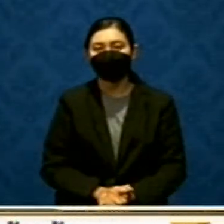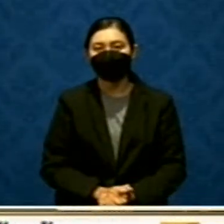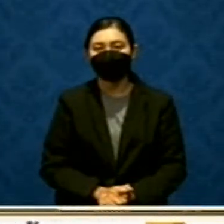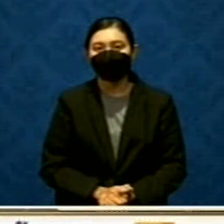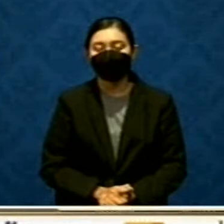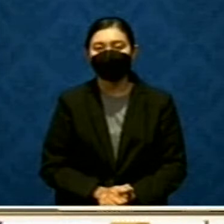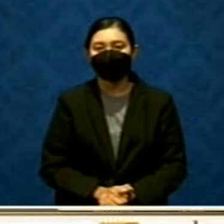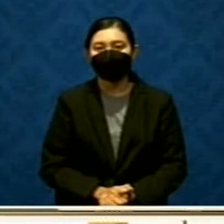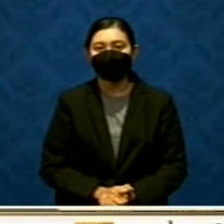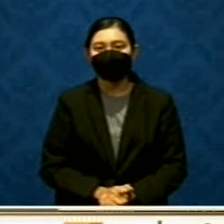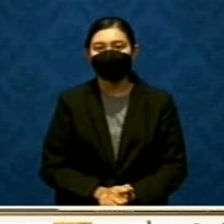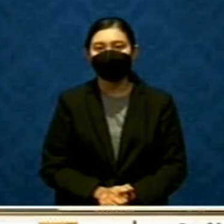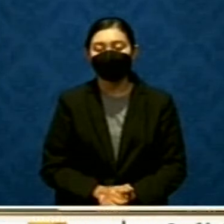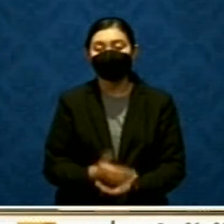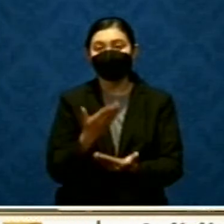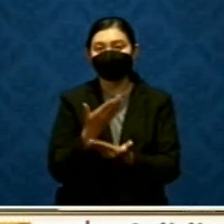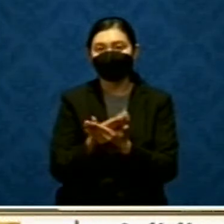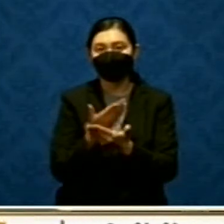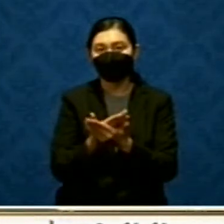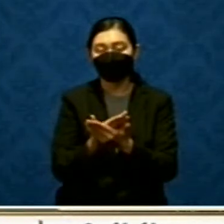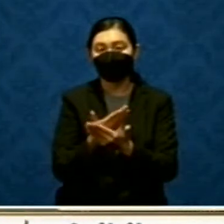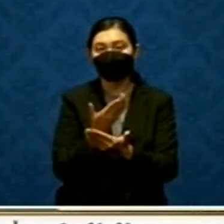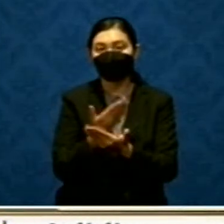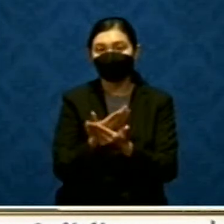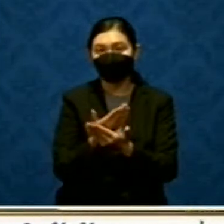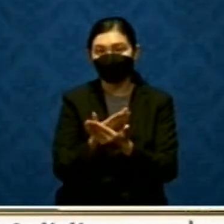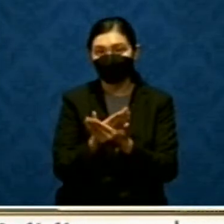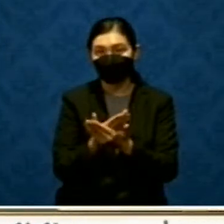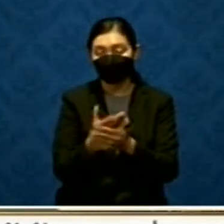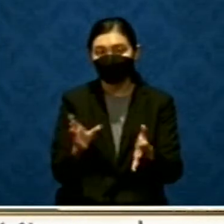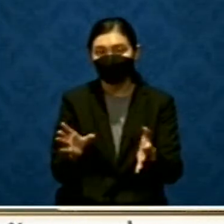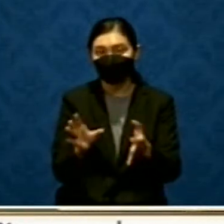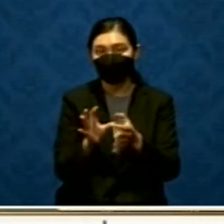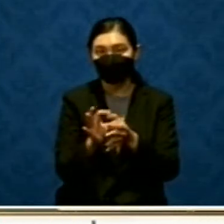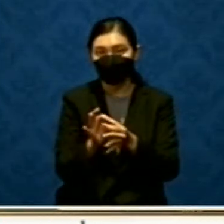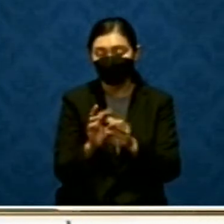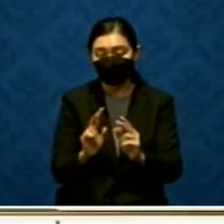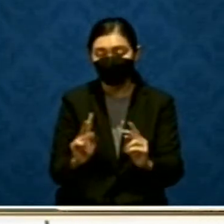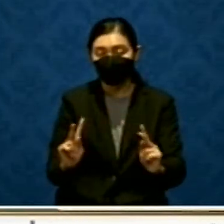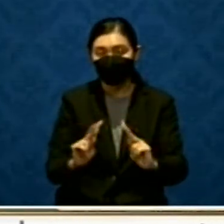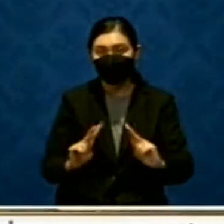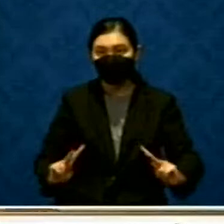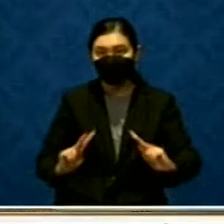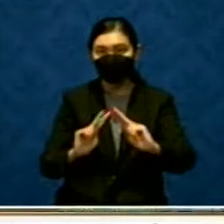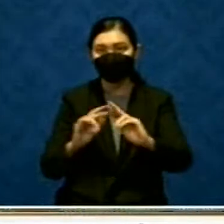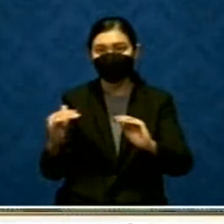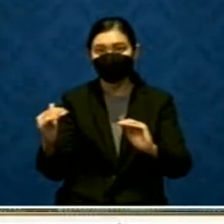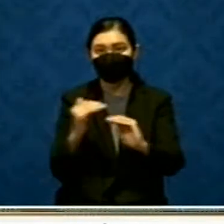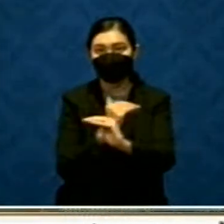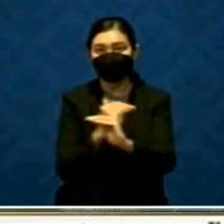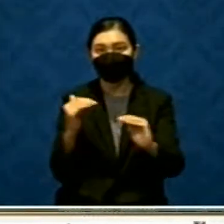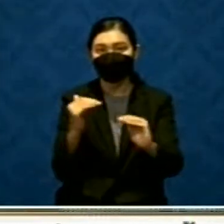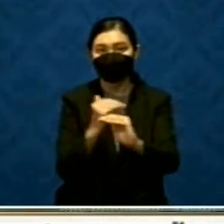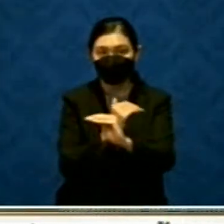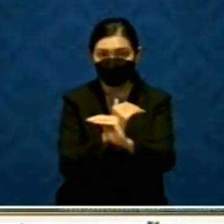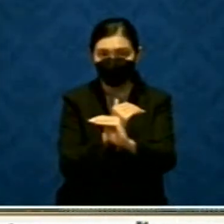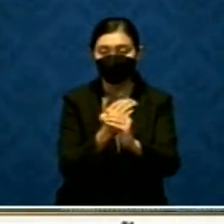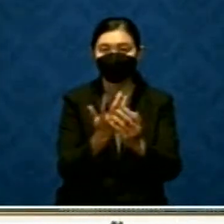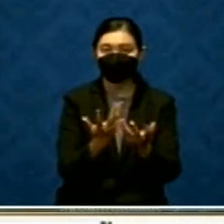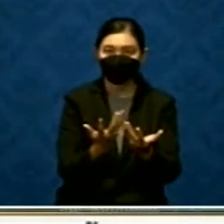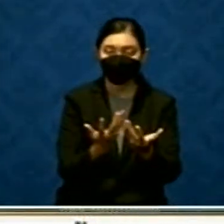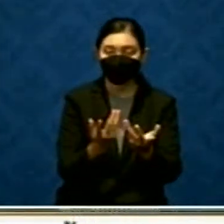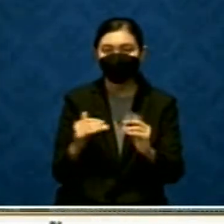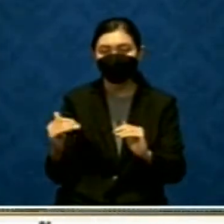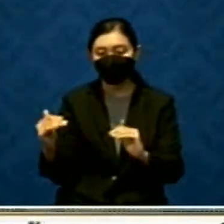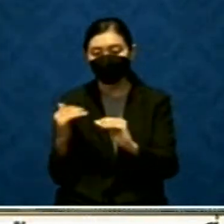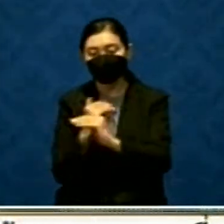ขอตั้งงบประมาณที่มีการดำเนินการของกระทรวงคมนาคมในเรื่องของกรมทางหลวงและกรมทางหลวงชนบทเนี่ยผมขออนุญ